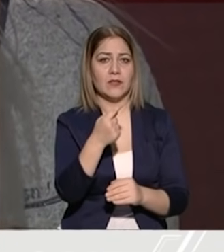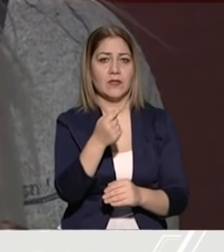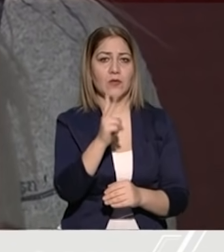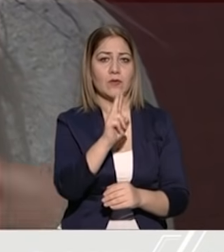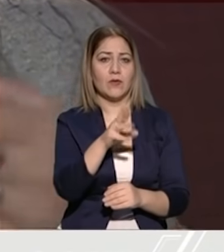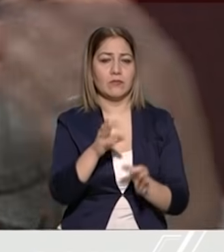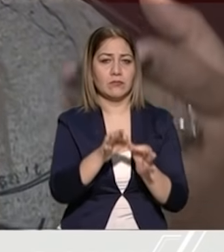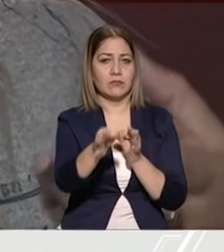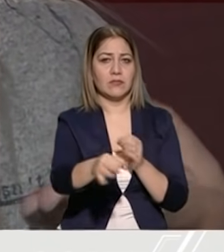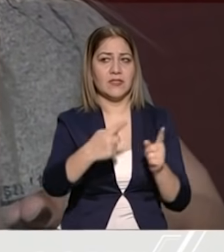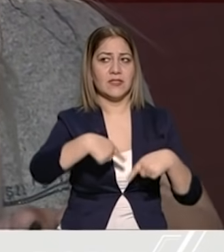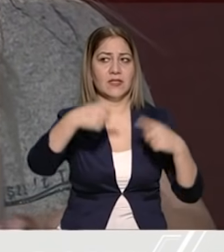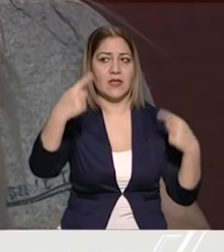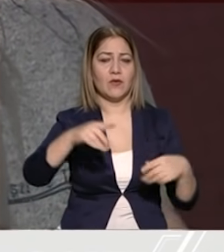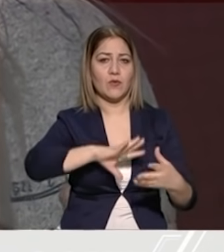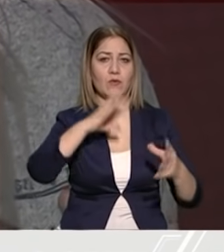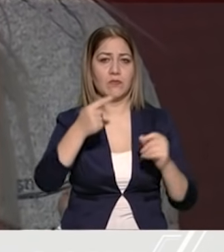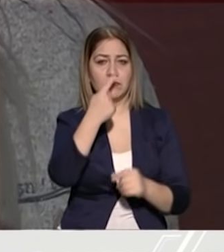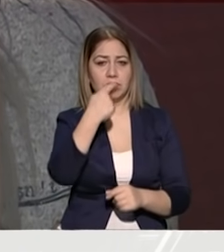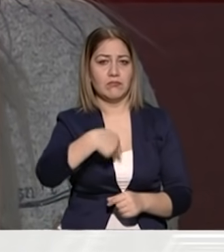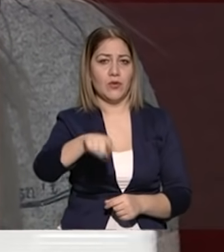1.5-2 կիլոմետր սարերով եմ ասում։